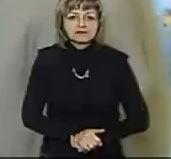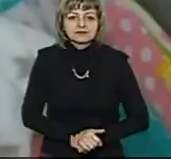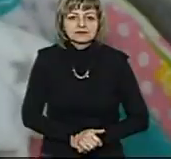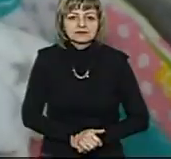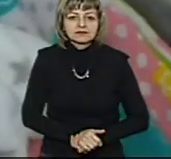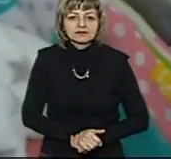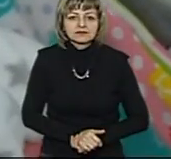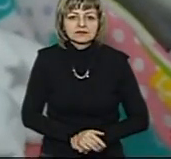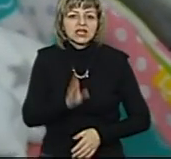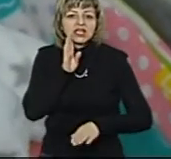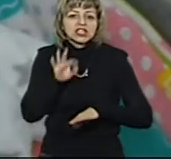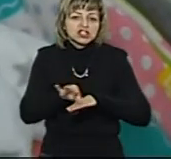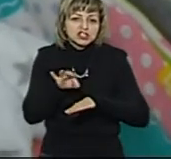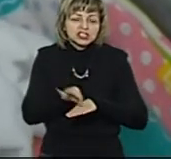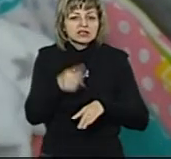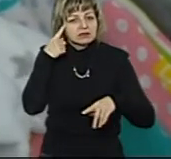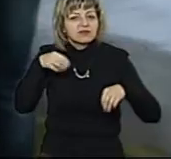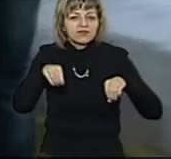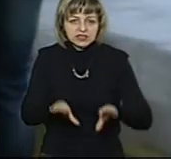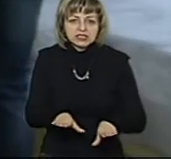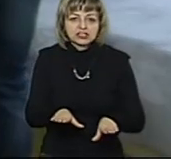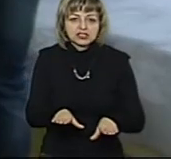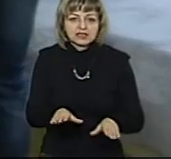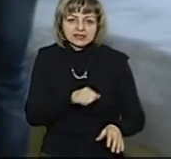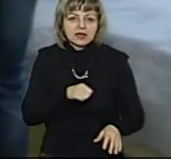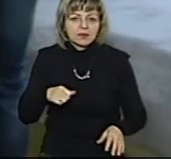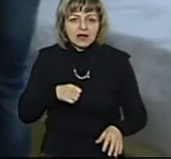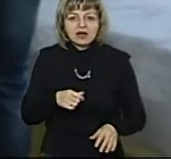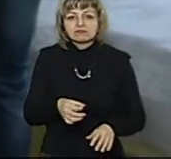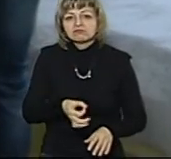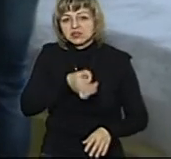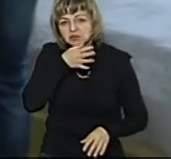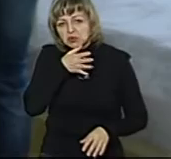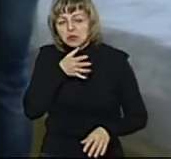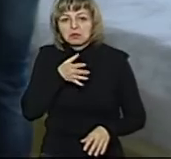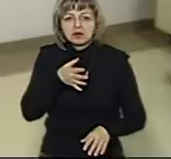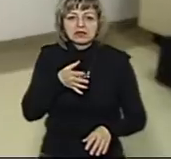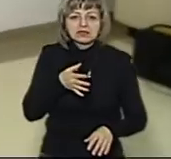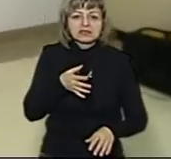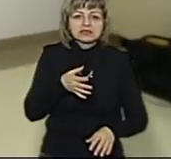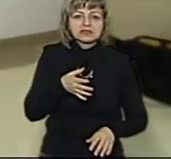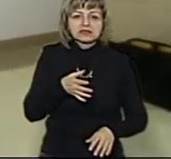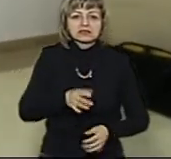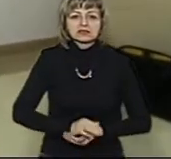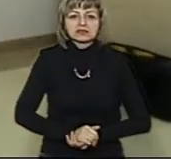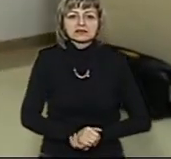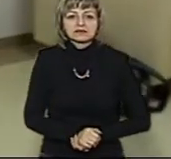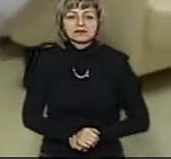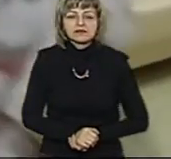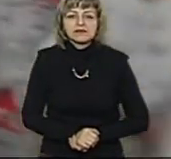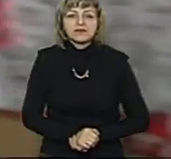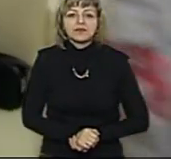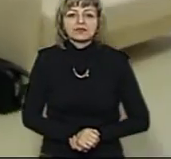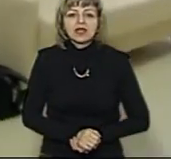Посміхнувся. Жінка визначилась, як ми називаємо сина. Сподобалася ім'я і гарне значення, означає християнин, той, хто йде за Богом.